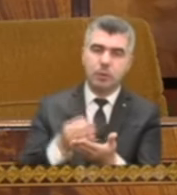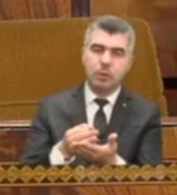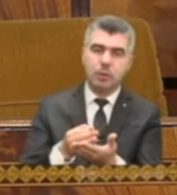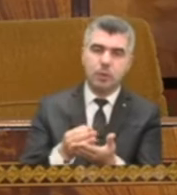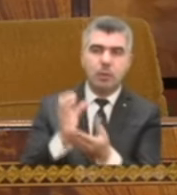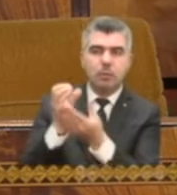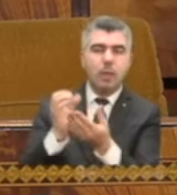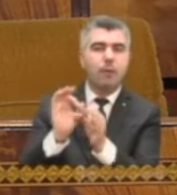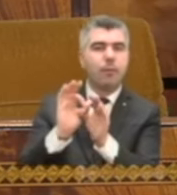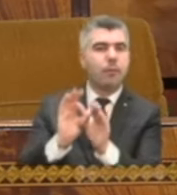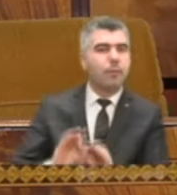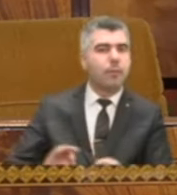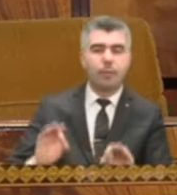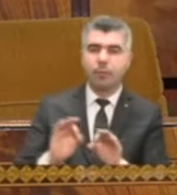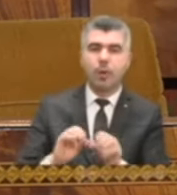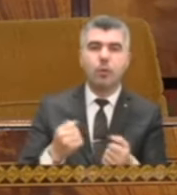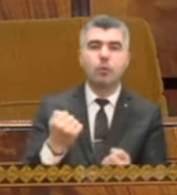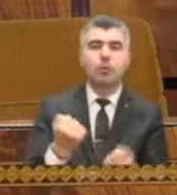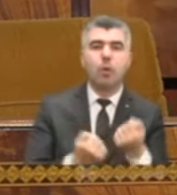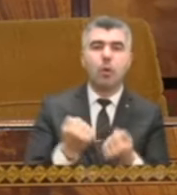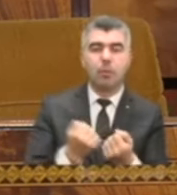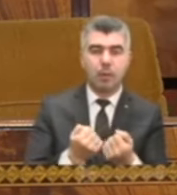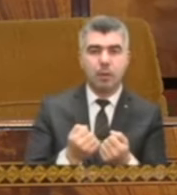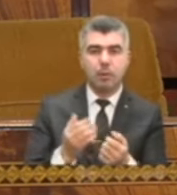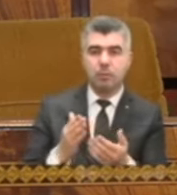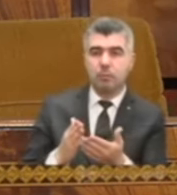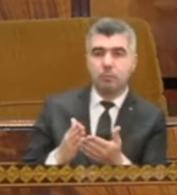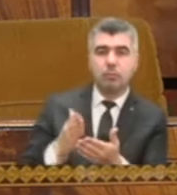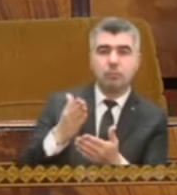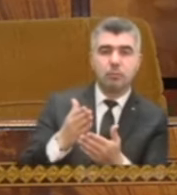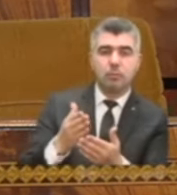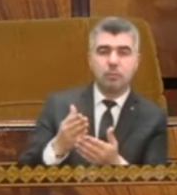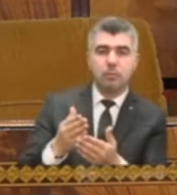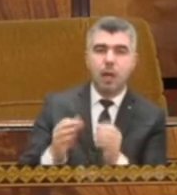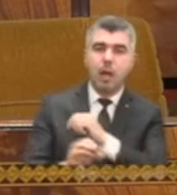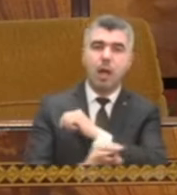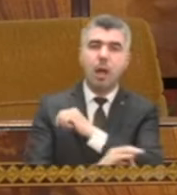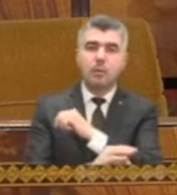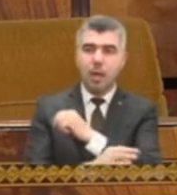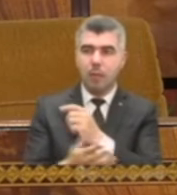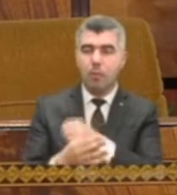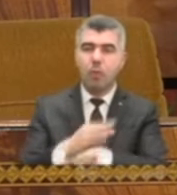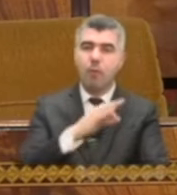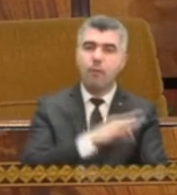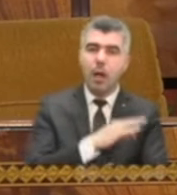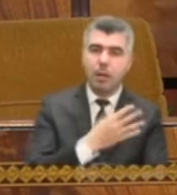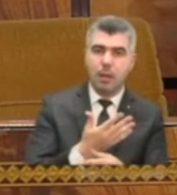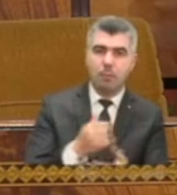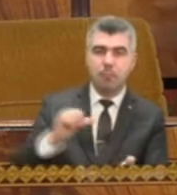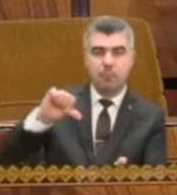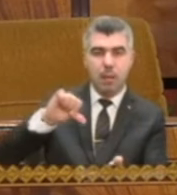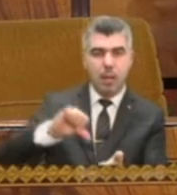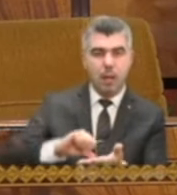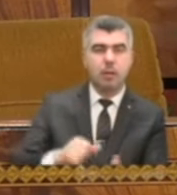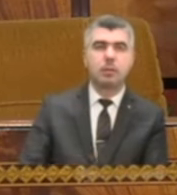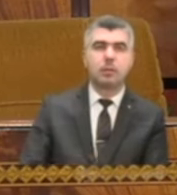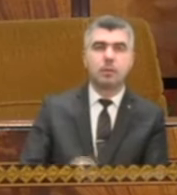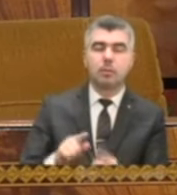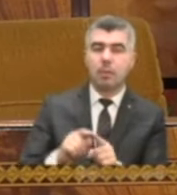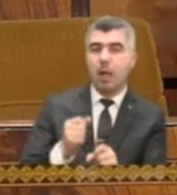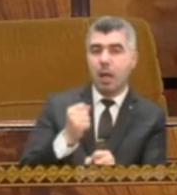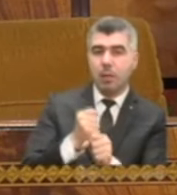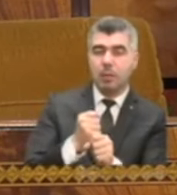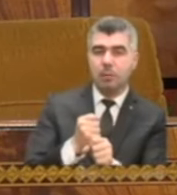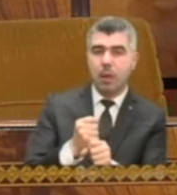النقل، كتستعمل بس السيارة الخاصة باش توصل هذوك المستفيدين للمراكز ديالها. الاشتغال